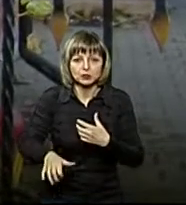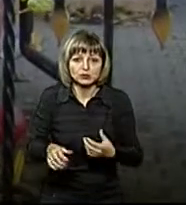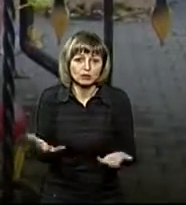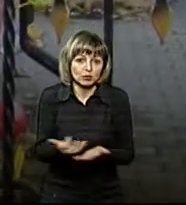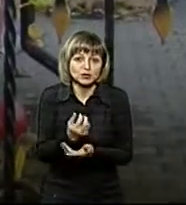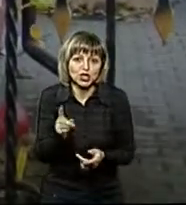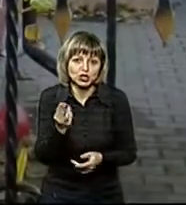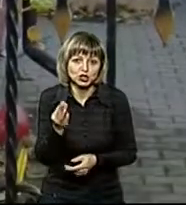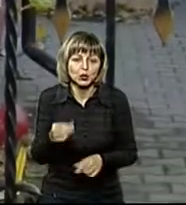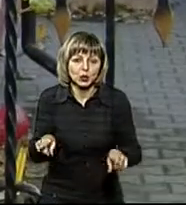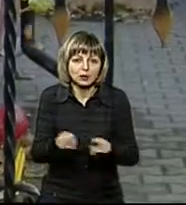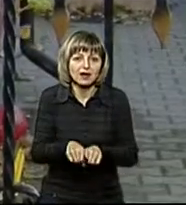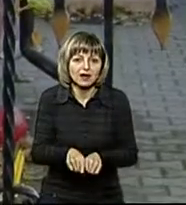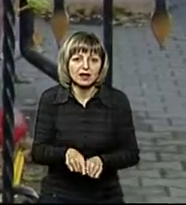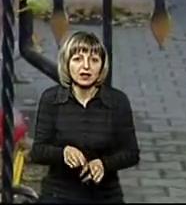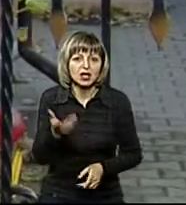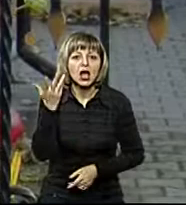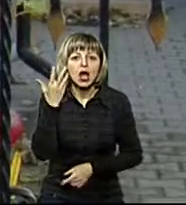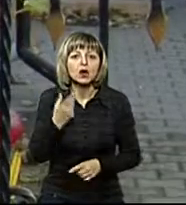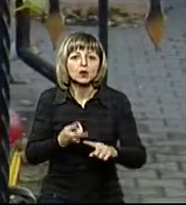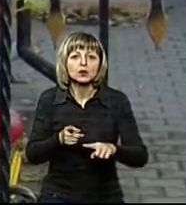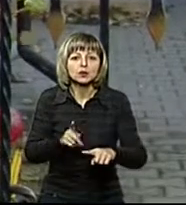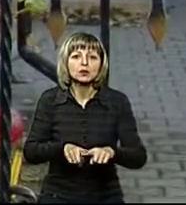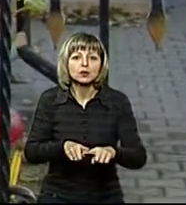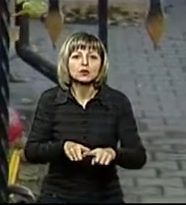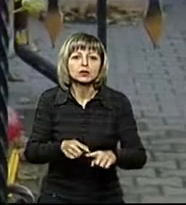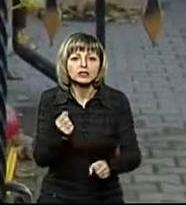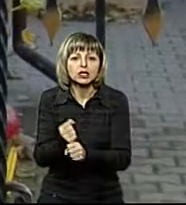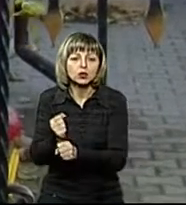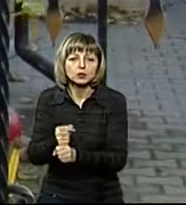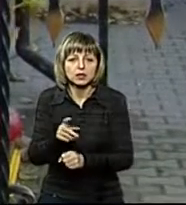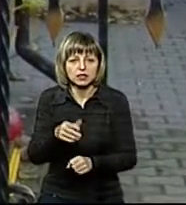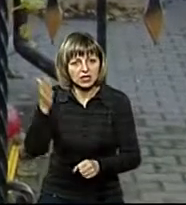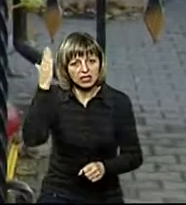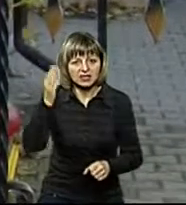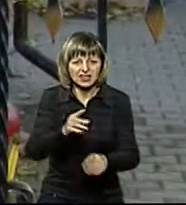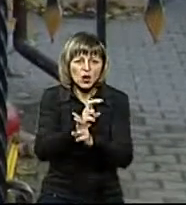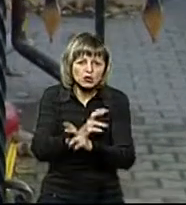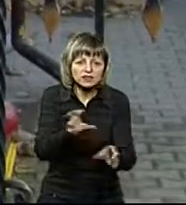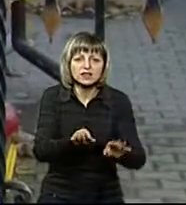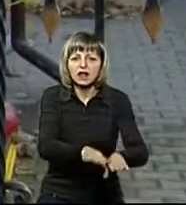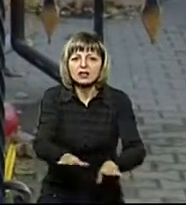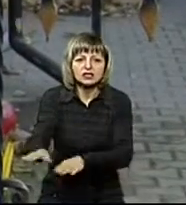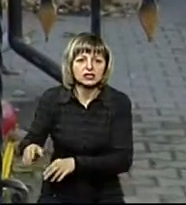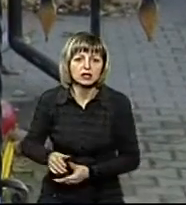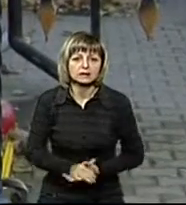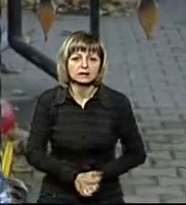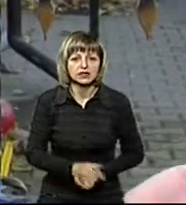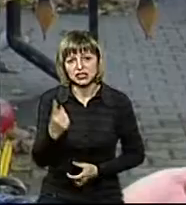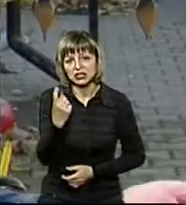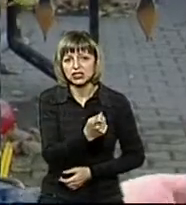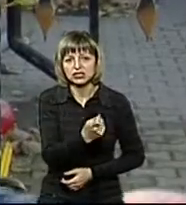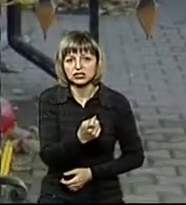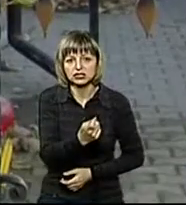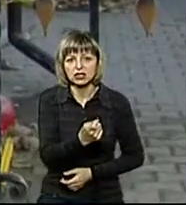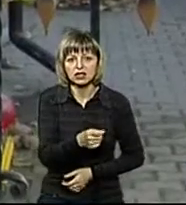так. А коли це рили? З якого часу воно могло лежати? Може, тиждень назад. То тиждень, ну, бачите, колежа?